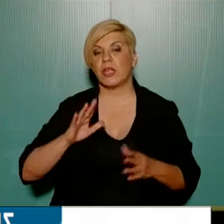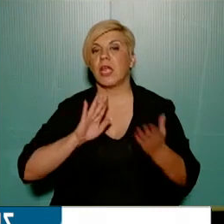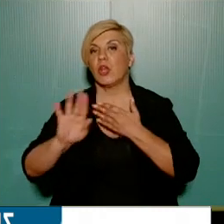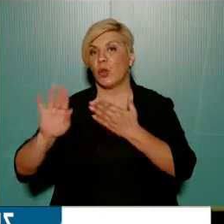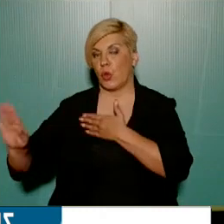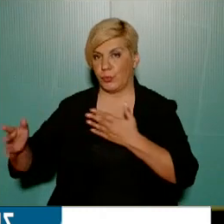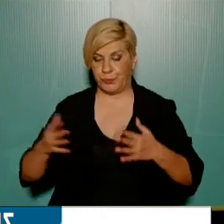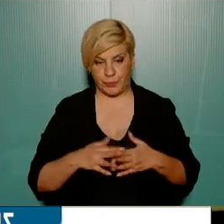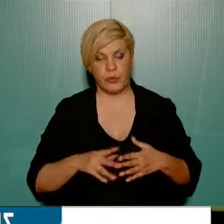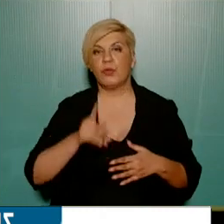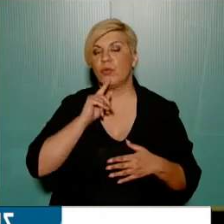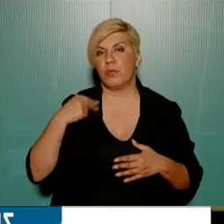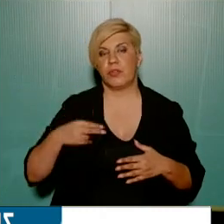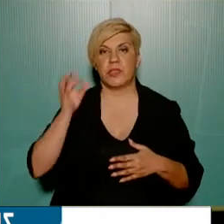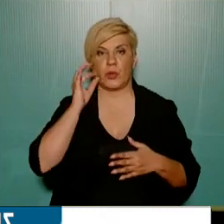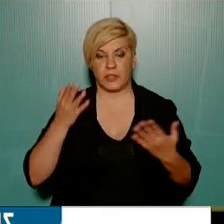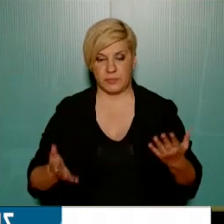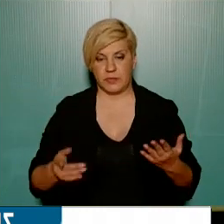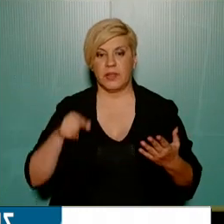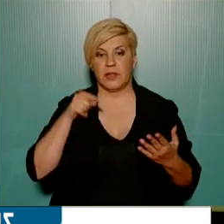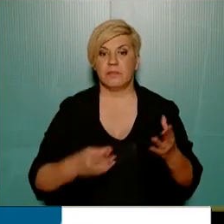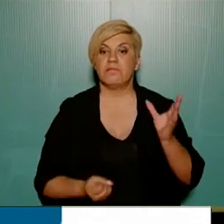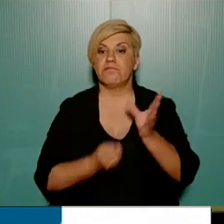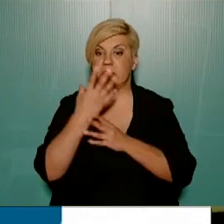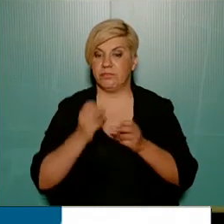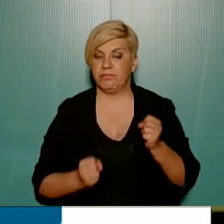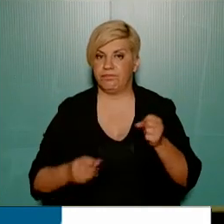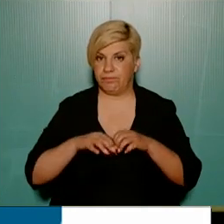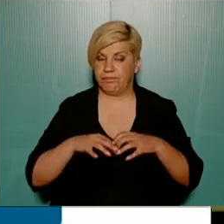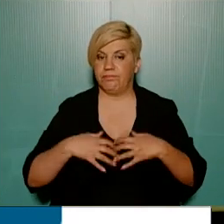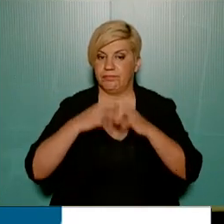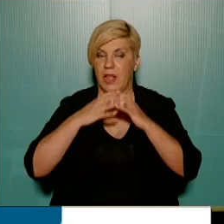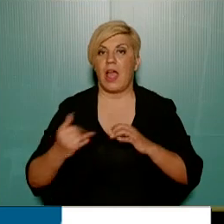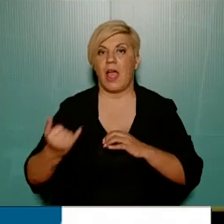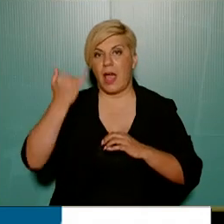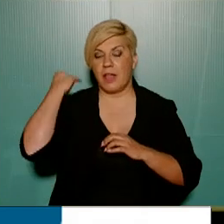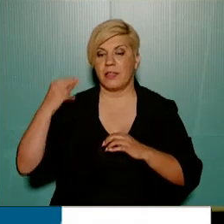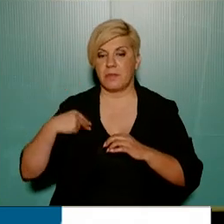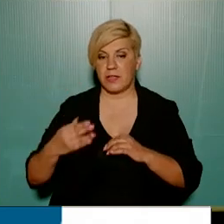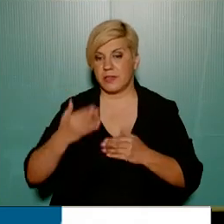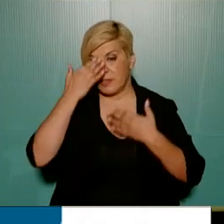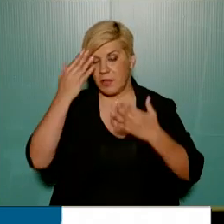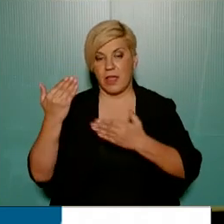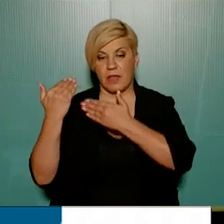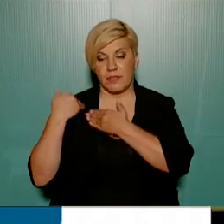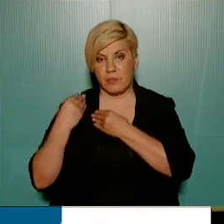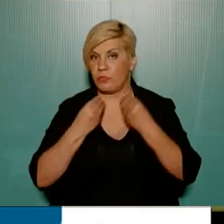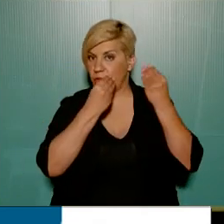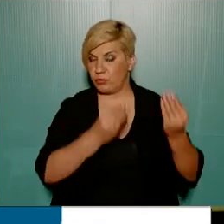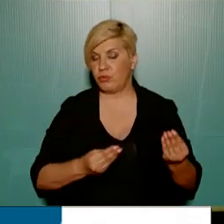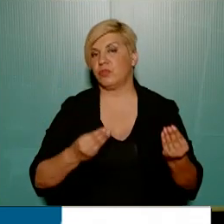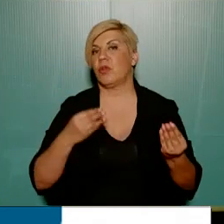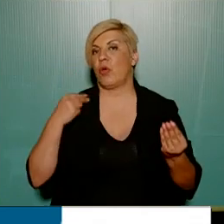Γειτονιών του Δήμου Θεσσαλονίκης, μιας νεοσύστατης αντιδημαρχίας, της οποίας την τιμή και την ευθύνη μου ανέθεσε ο Δήμαρχος